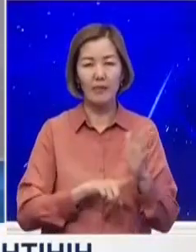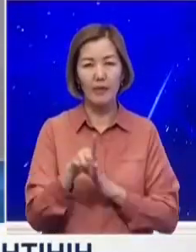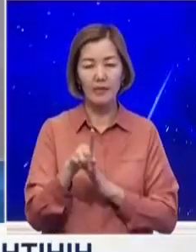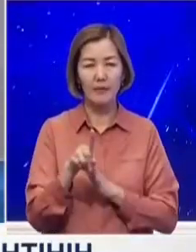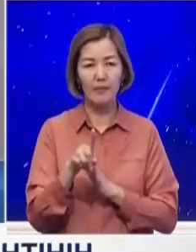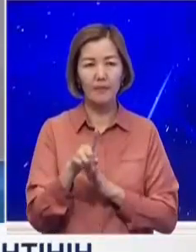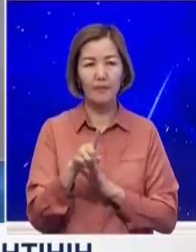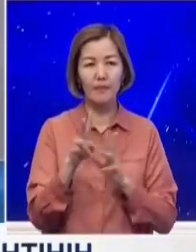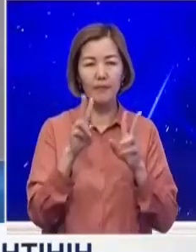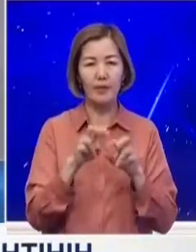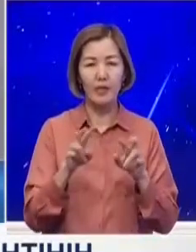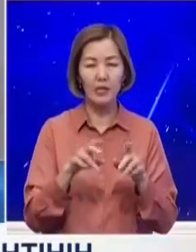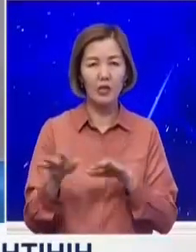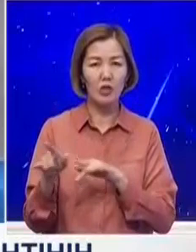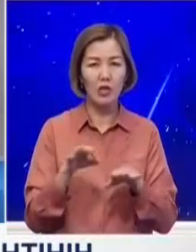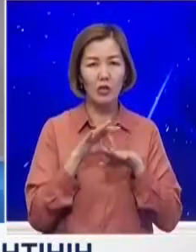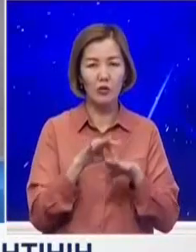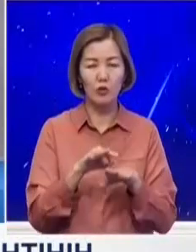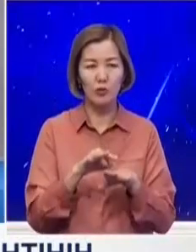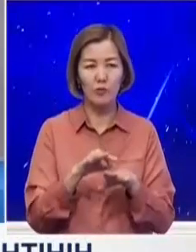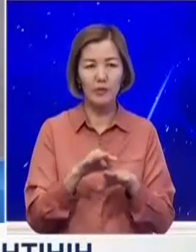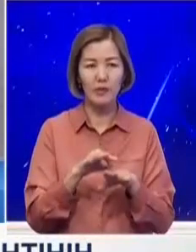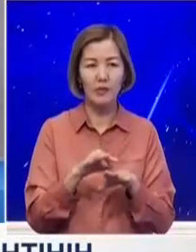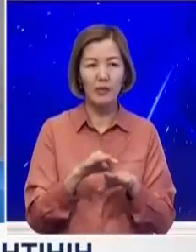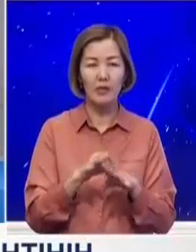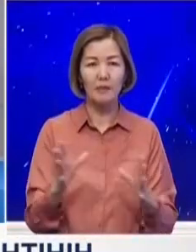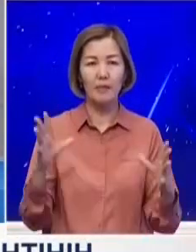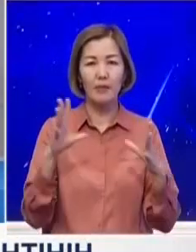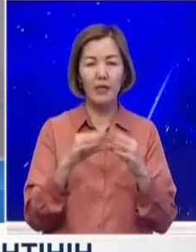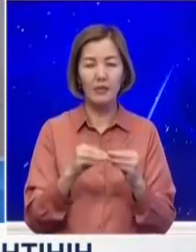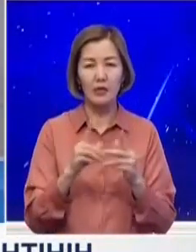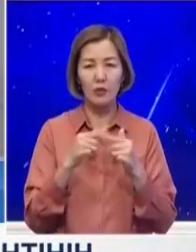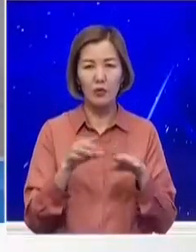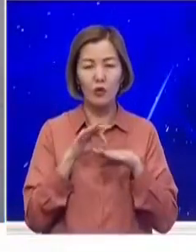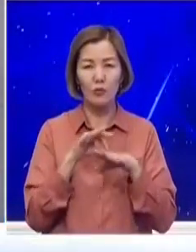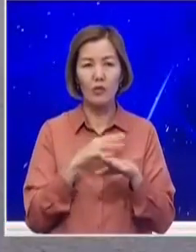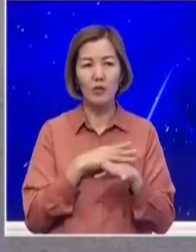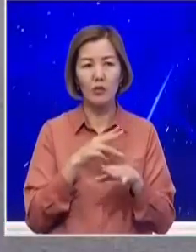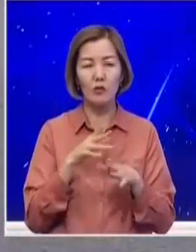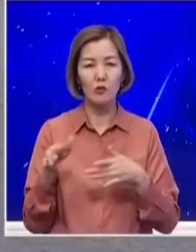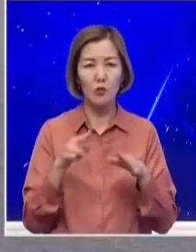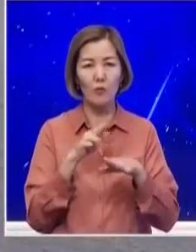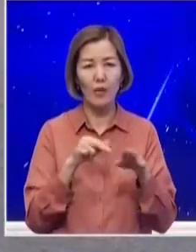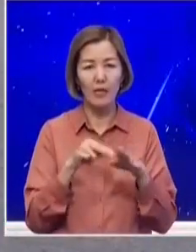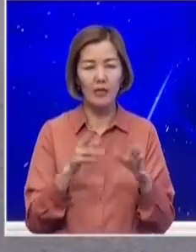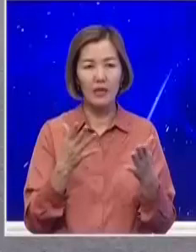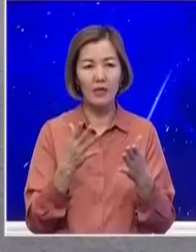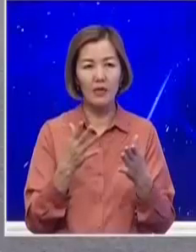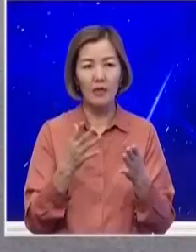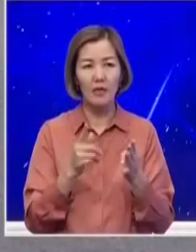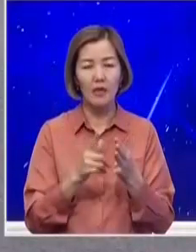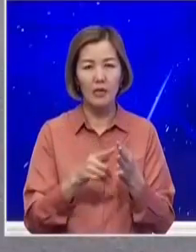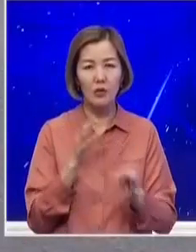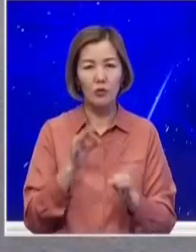аралығында рейдтік шаралар жүргізіп жатырмыз. Аталған рейдтік шаралар бірлескен түрде ұйымдастырылған, яғни жол патрульдік полиция қызметкерлері, жеке